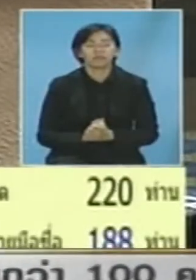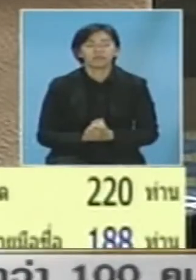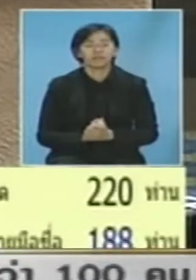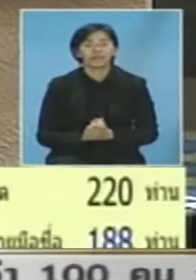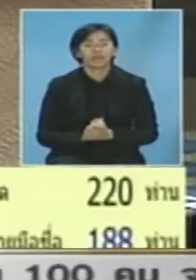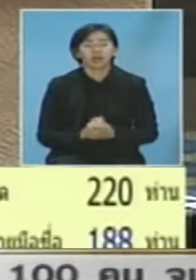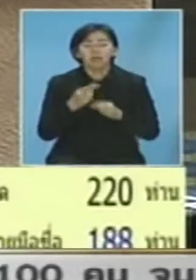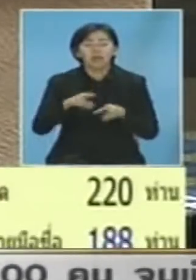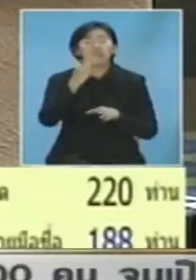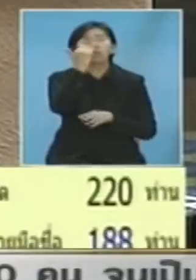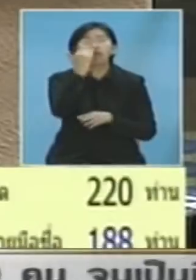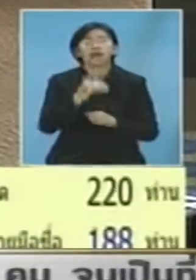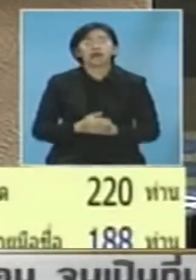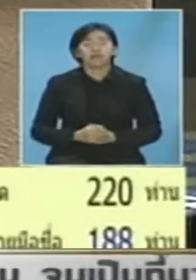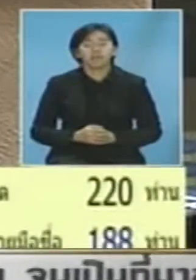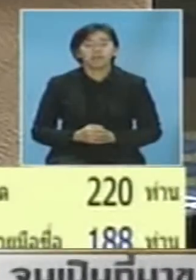จะปล่อยไว้ทำไมเล่าแ